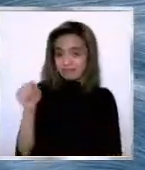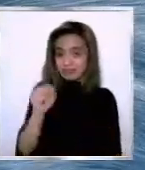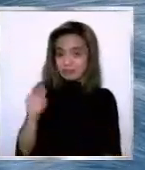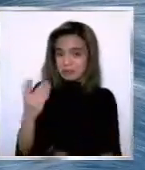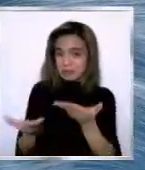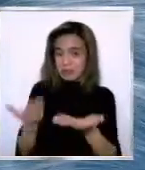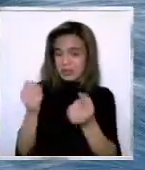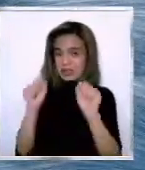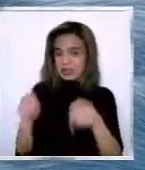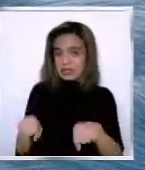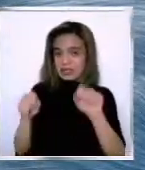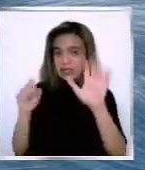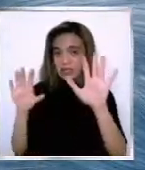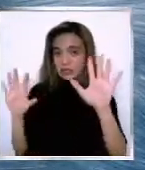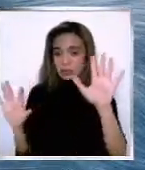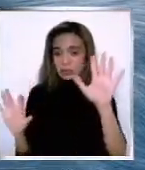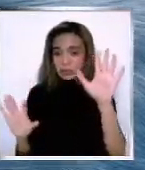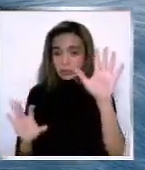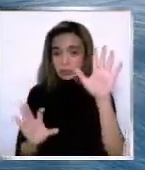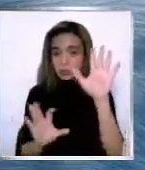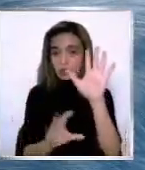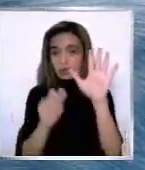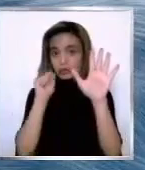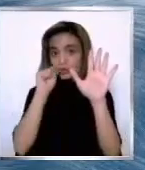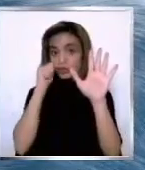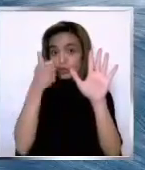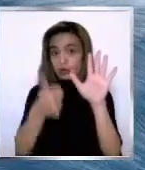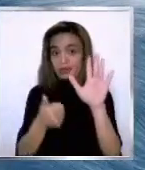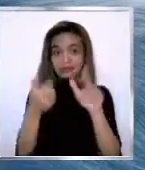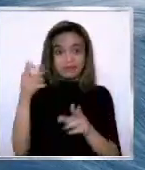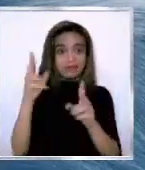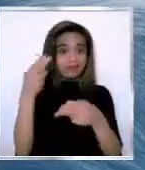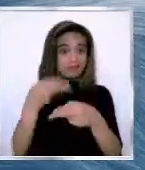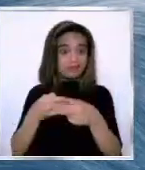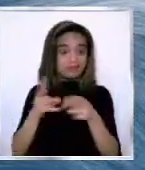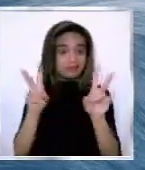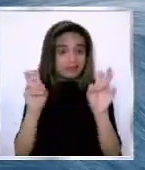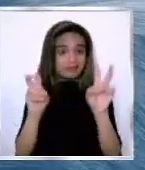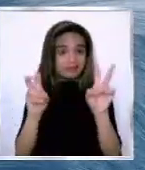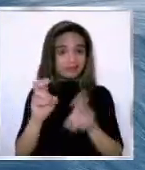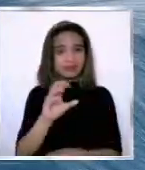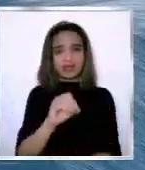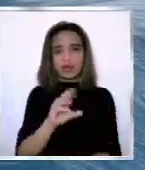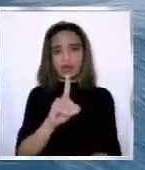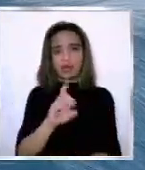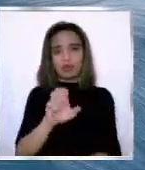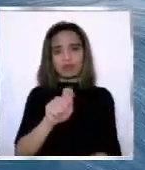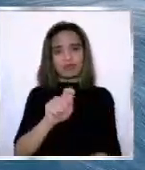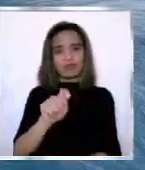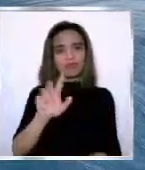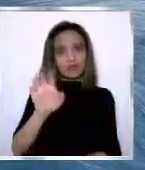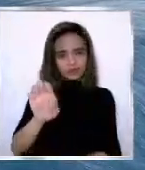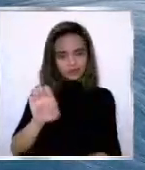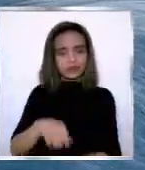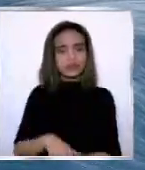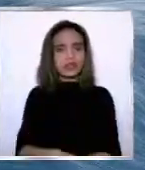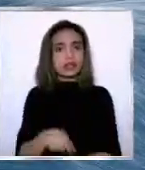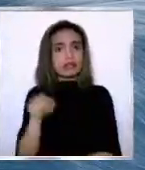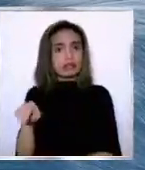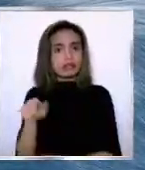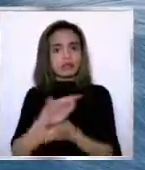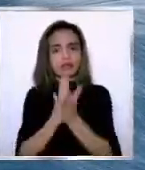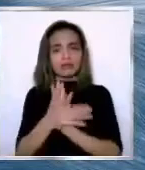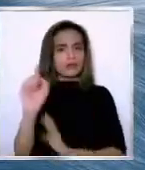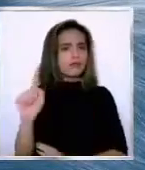ng PAR, bukas at tatawagin yan na bagyong Odette. Ito po magiging unang bagyo ngayong buwan